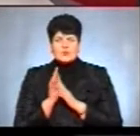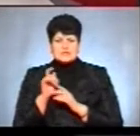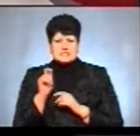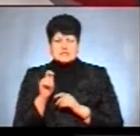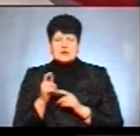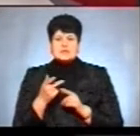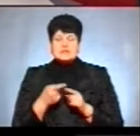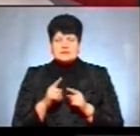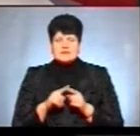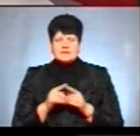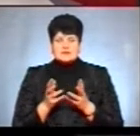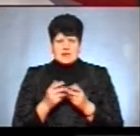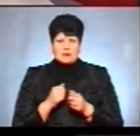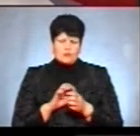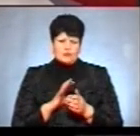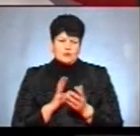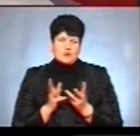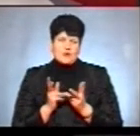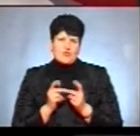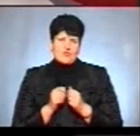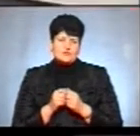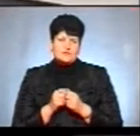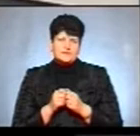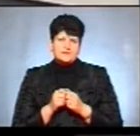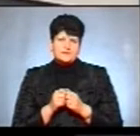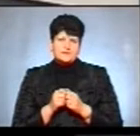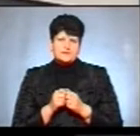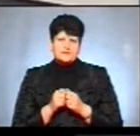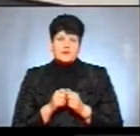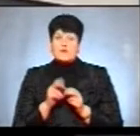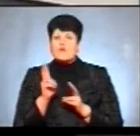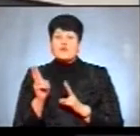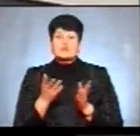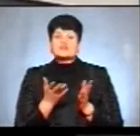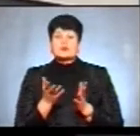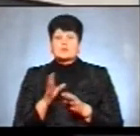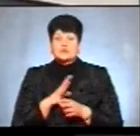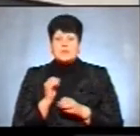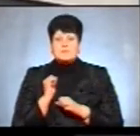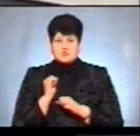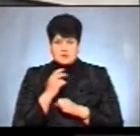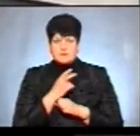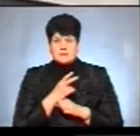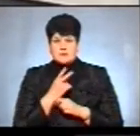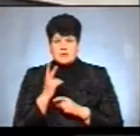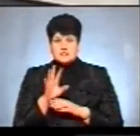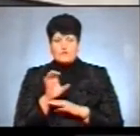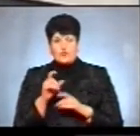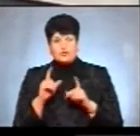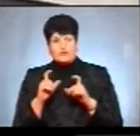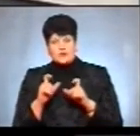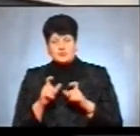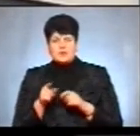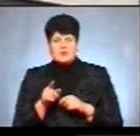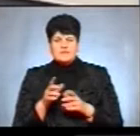перераховано в середньому, скільки в кожному мішку достеменно і кого, які мішки. Бо тому що, якщо ви бачили фото-відеоматеріали, там